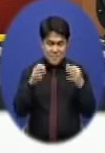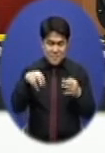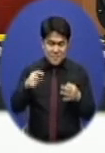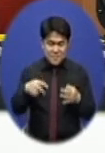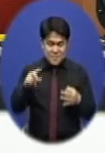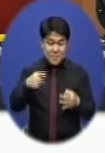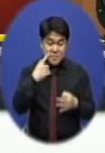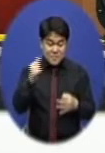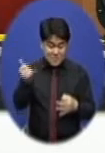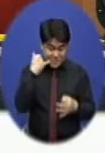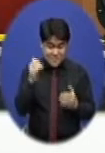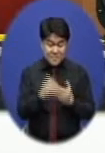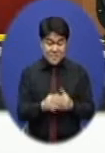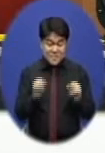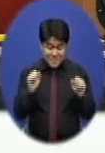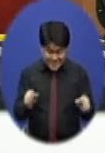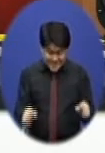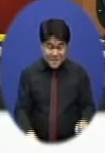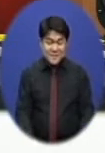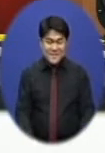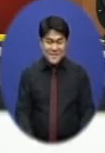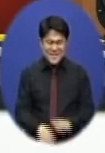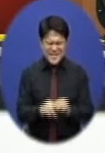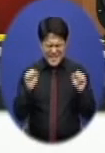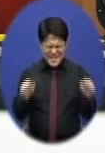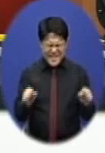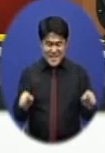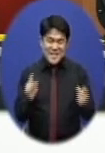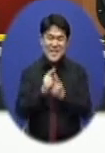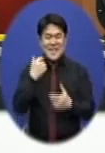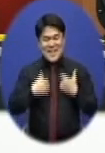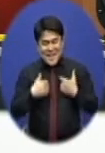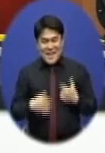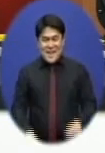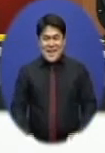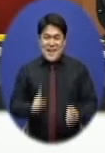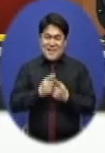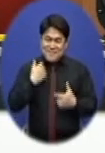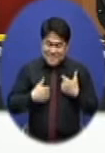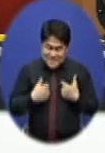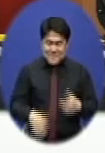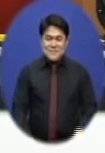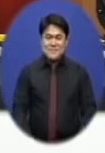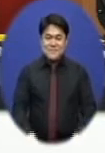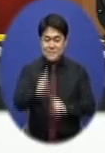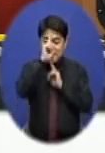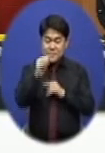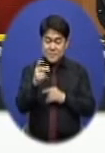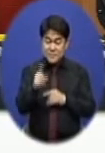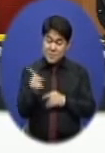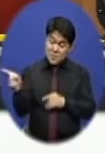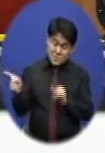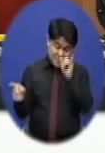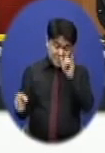김순덕 어머니께서 이렇게 네. 안녕하세요. 어서 오세요. 반갑습니다. 반갑습니다. 네, 네 이효정 씨 나와